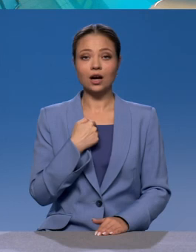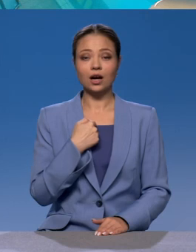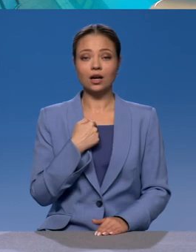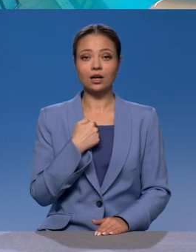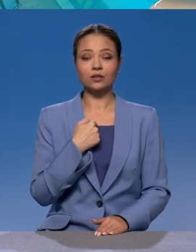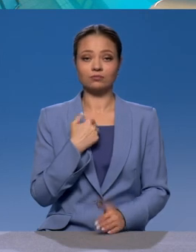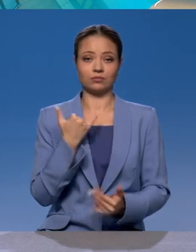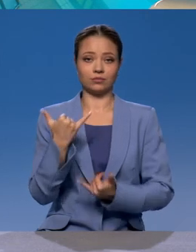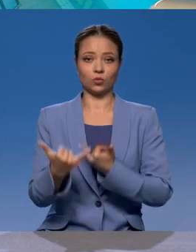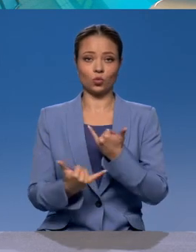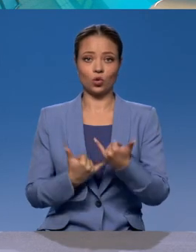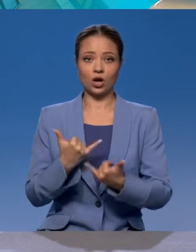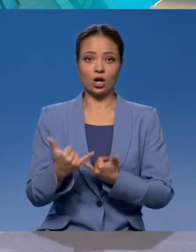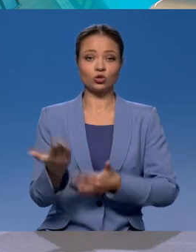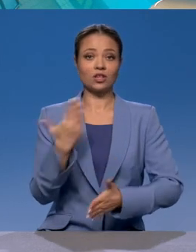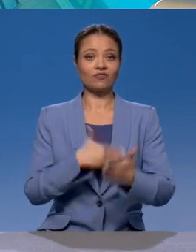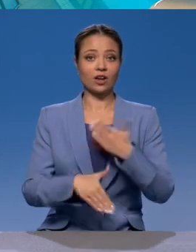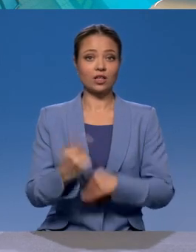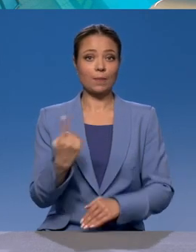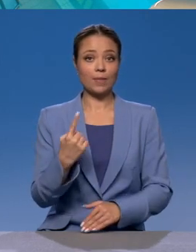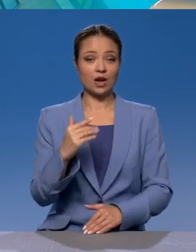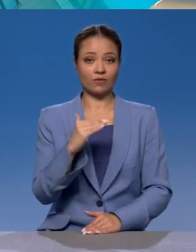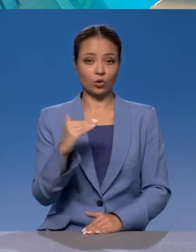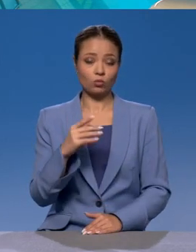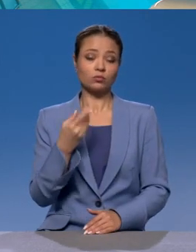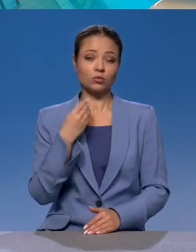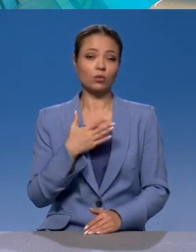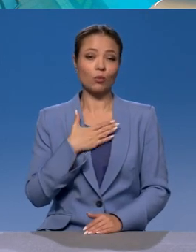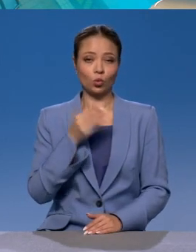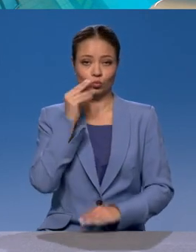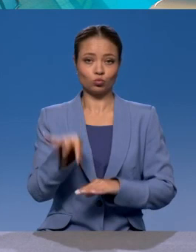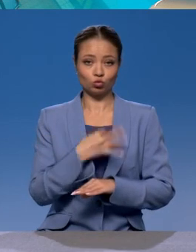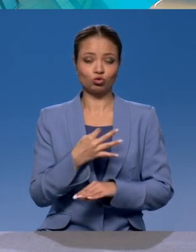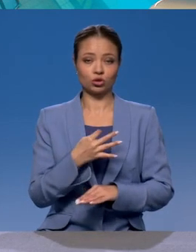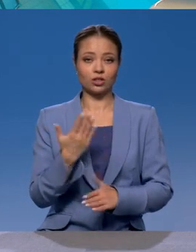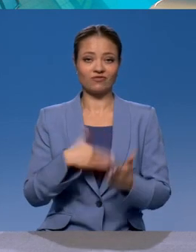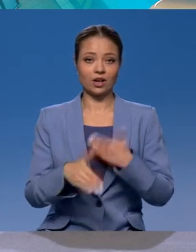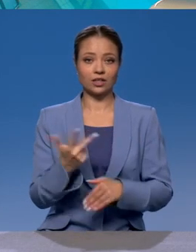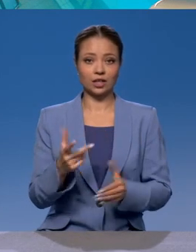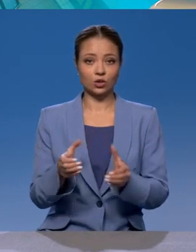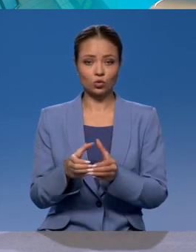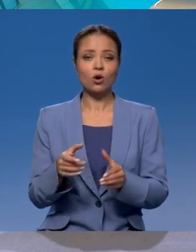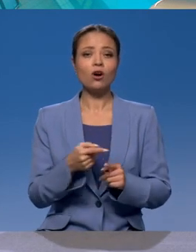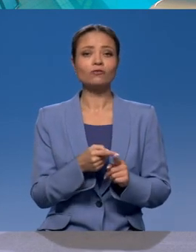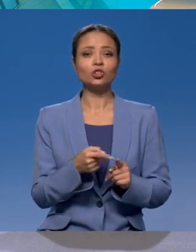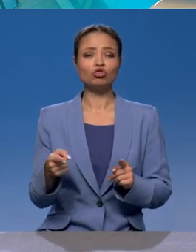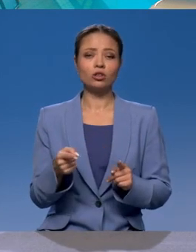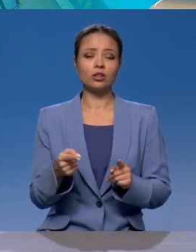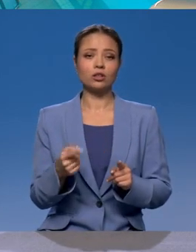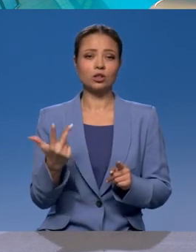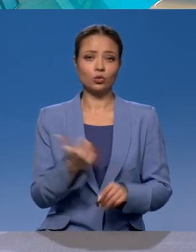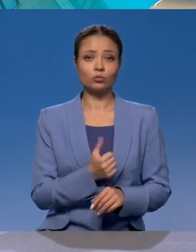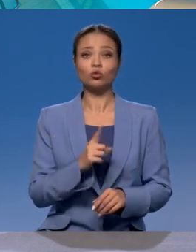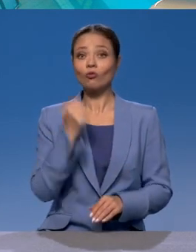за инвалидом 1-й группы, муж инвалид 3-й группы. И в течение 3 недель нам в Москве очень